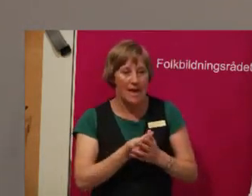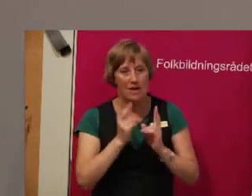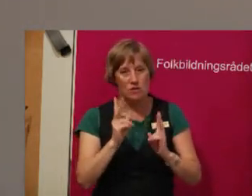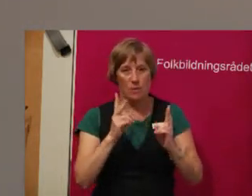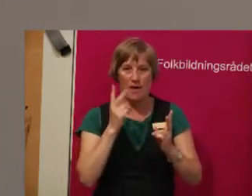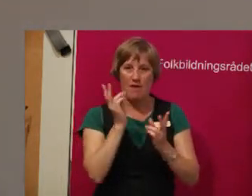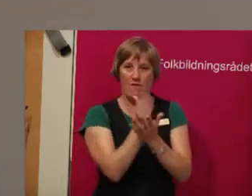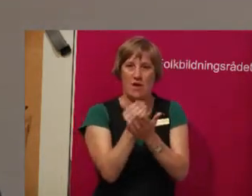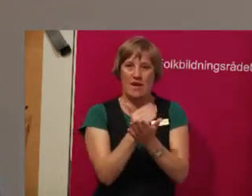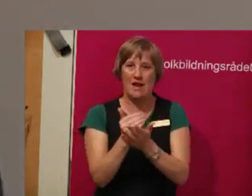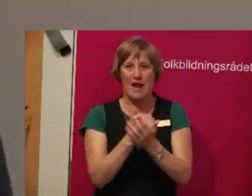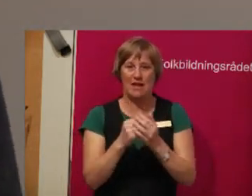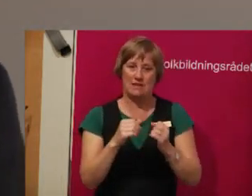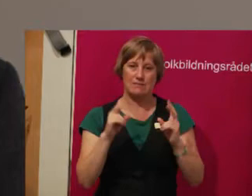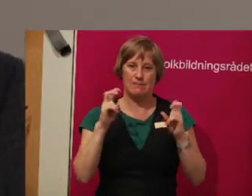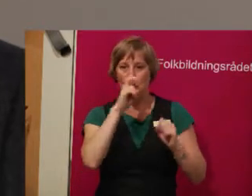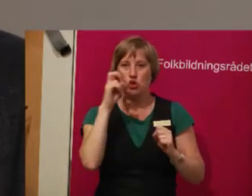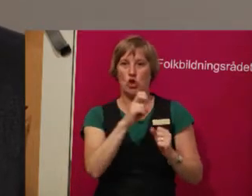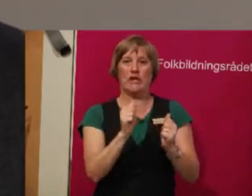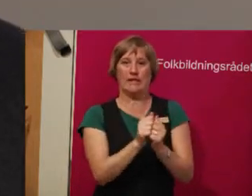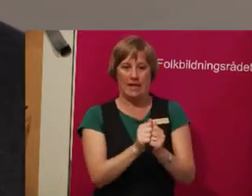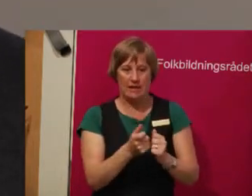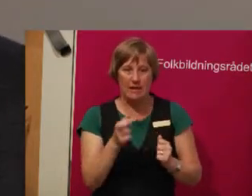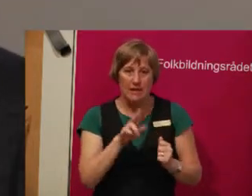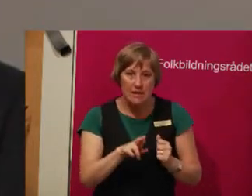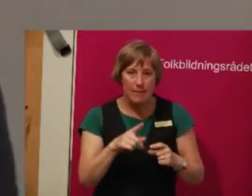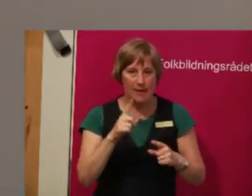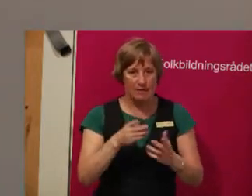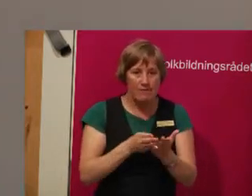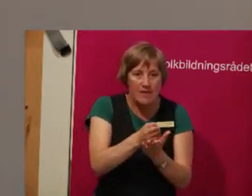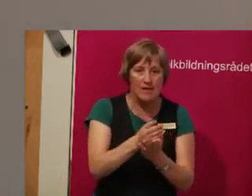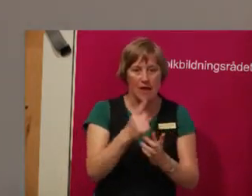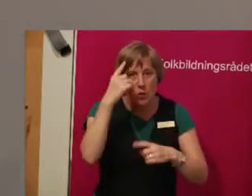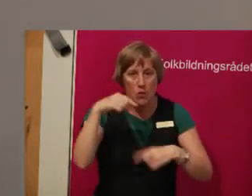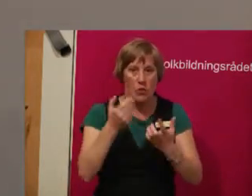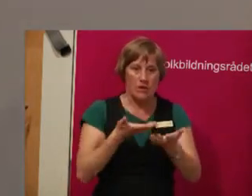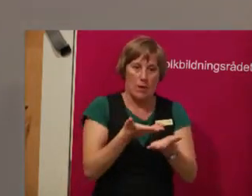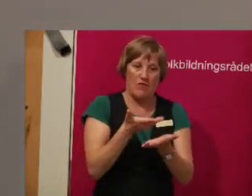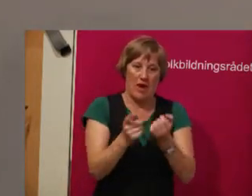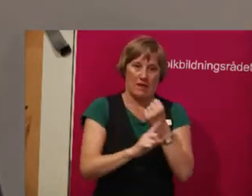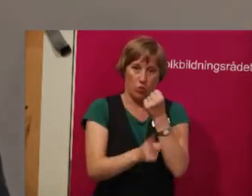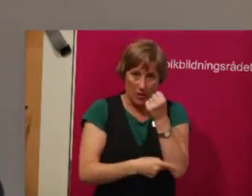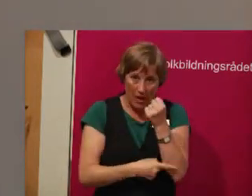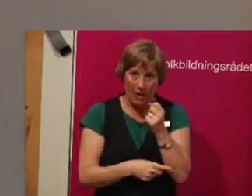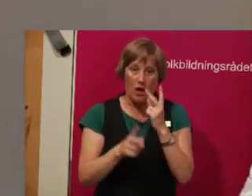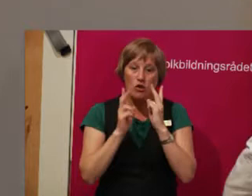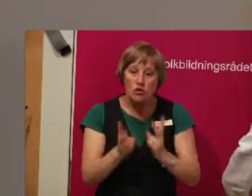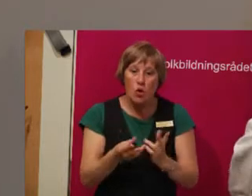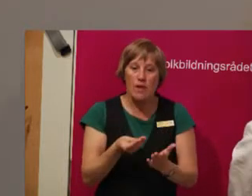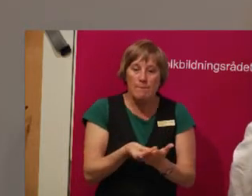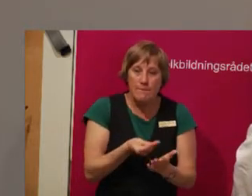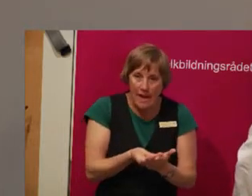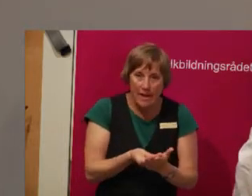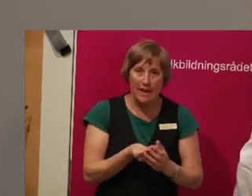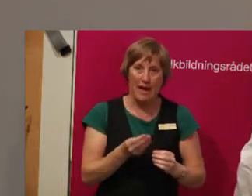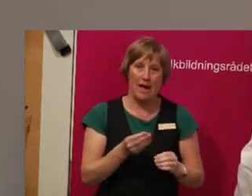säger så, till kultur idag via bland annat kultursamverkansmodellen, de pengarna går till